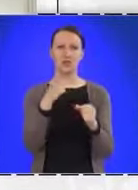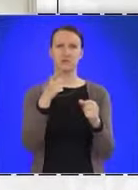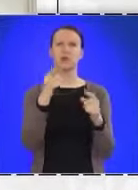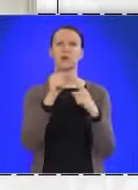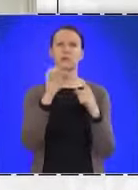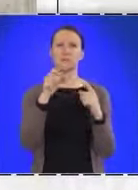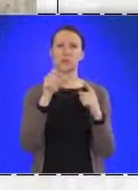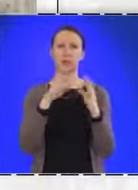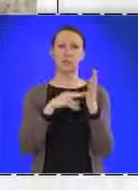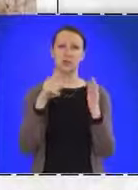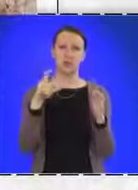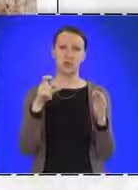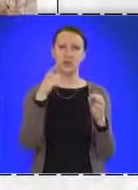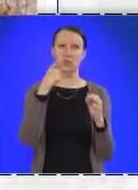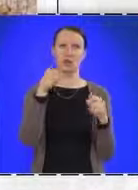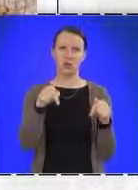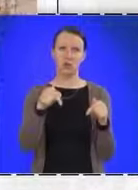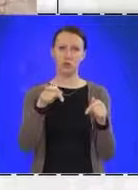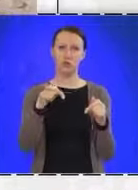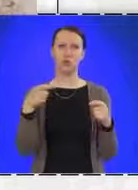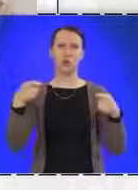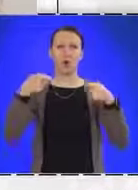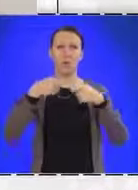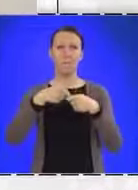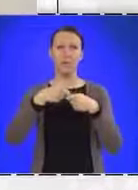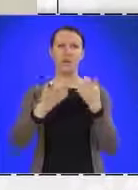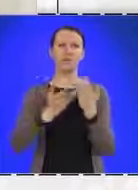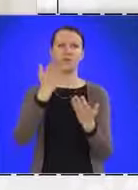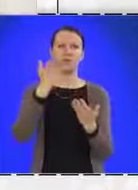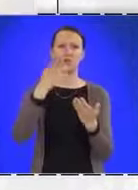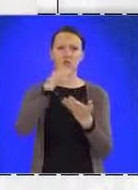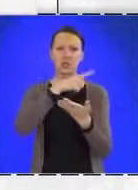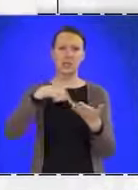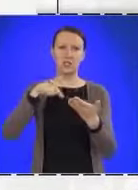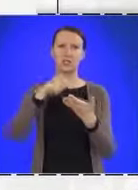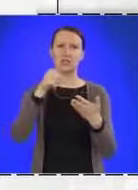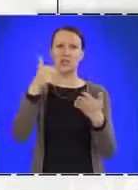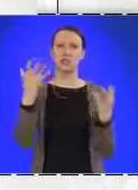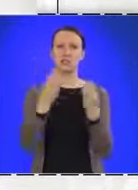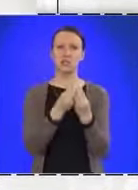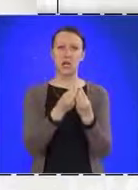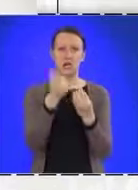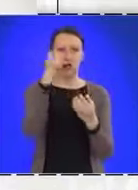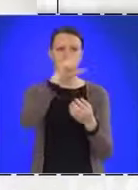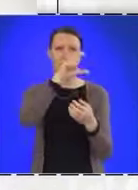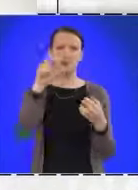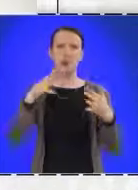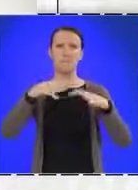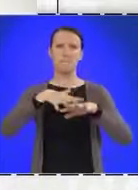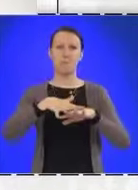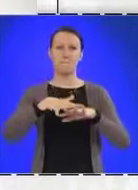Dragane, odnosno Tanje Pečanić, pardon. Ona je tu objedinila isto više ciklusa pod jednim zajedničkim nazivom